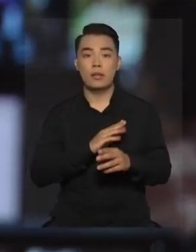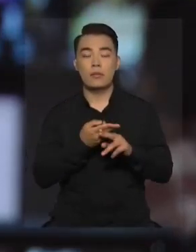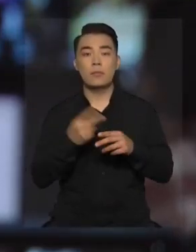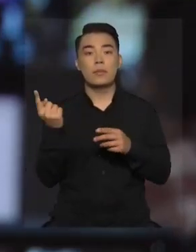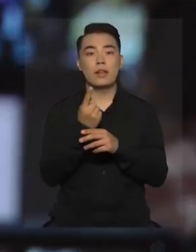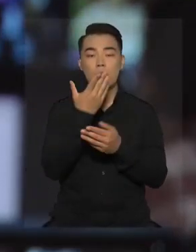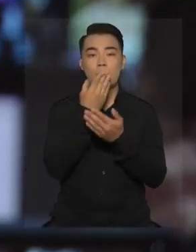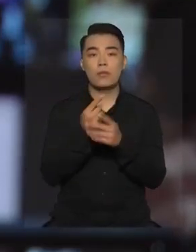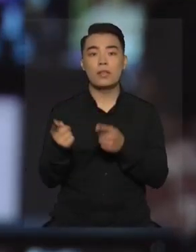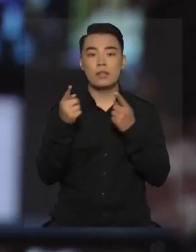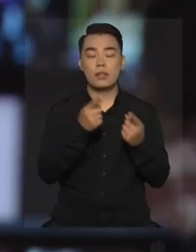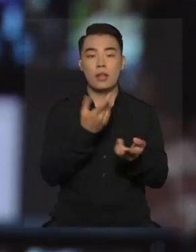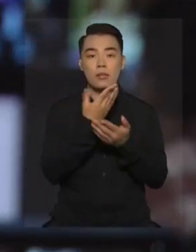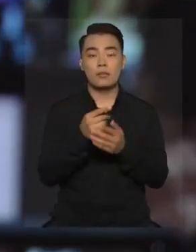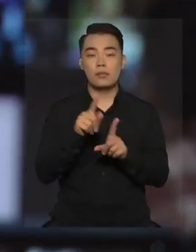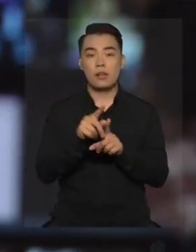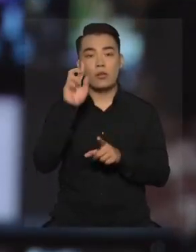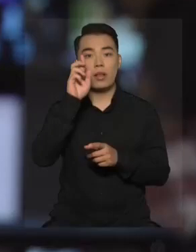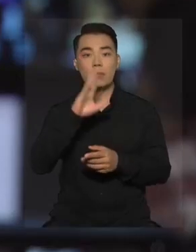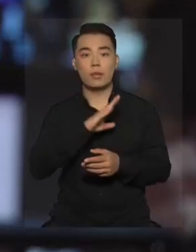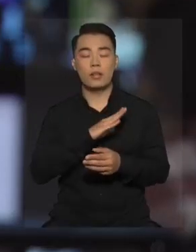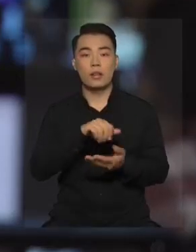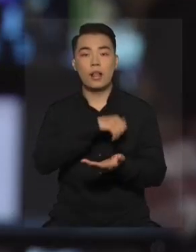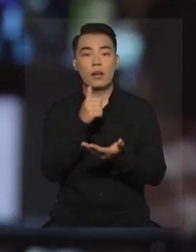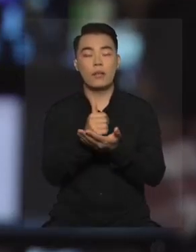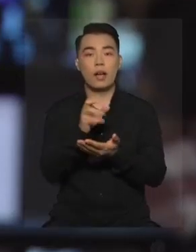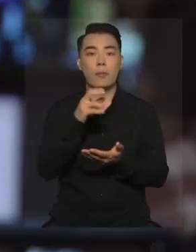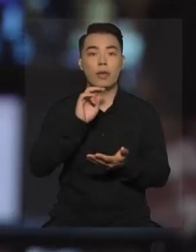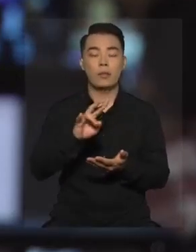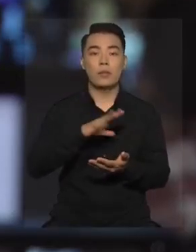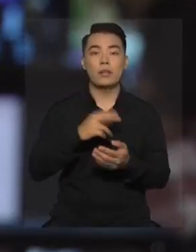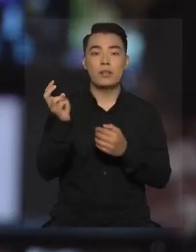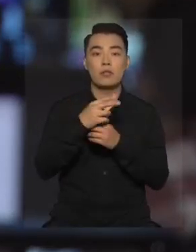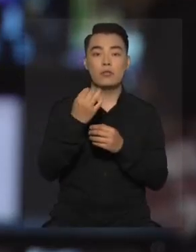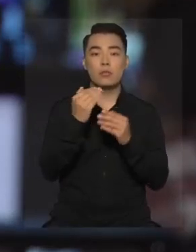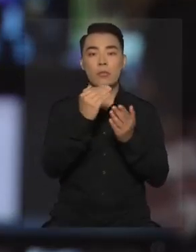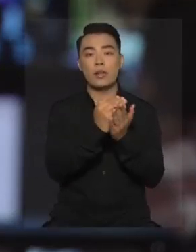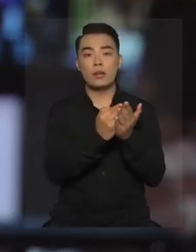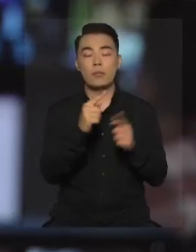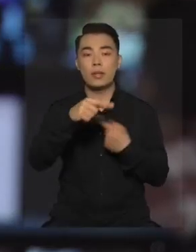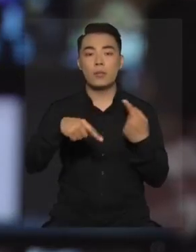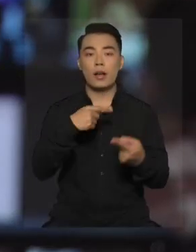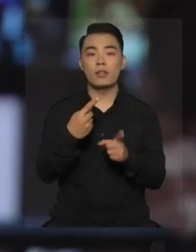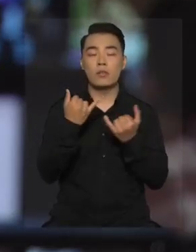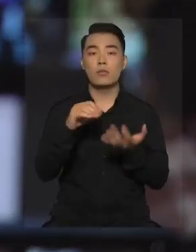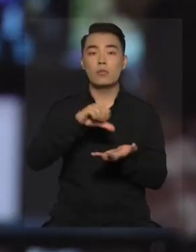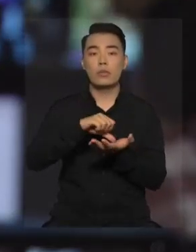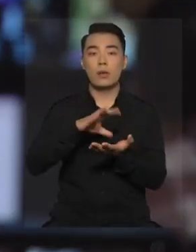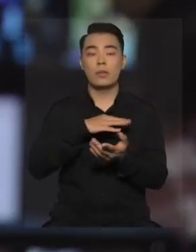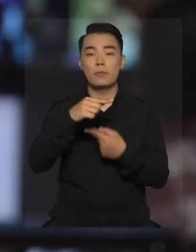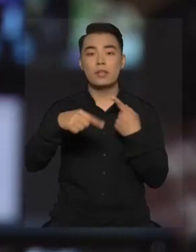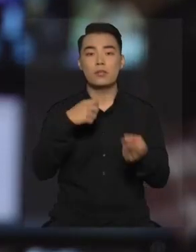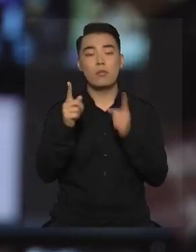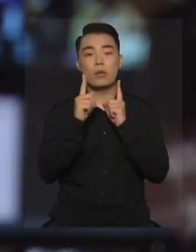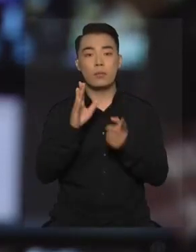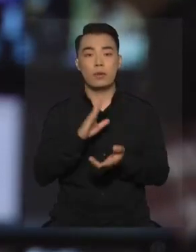первый официальный визит в нашу страну. Вместе с главой Кабмина прибыла и делегация предпринимателей, принявшая сегодня участие в